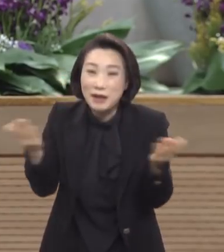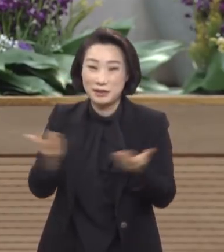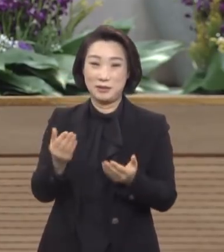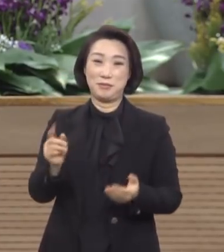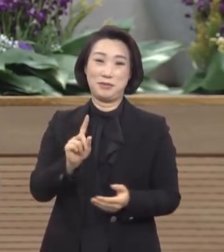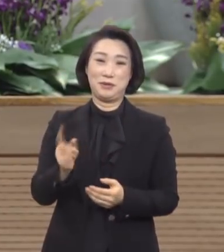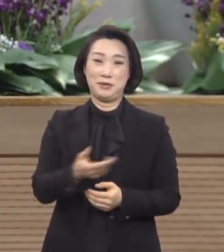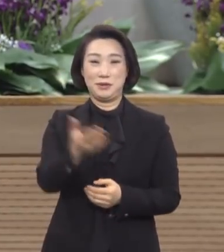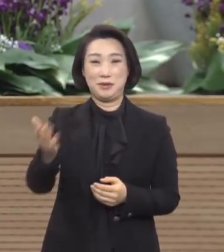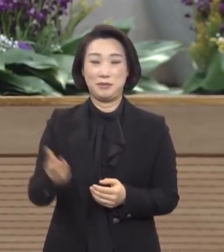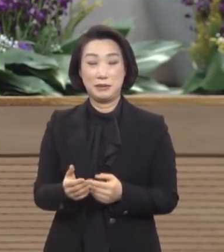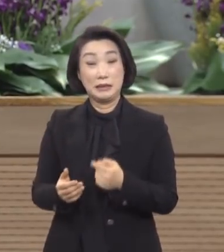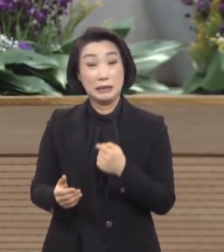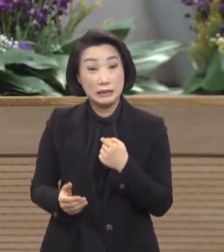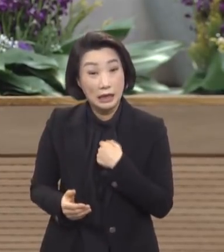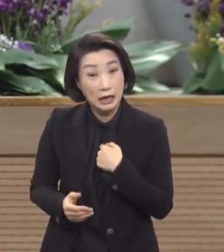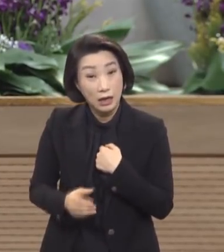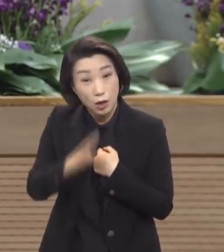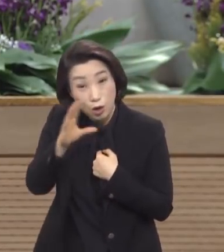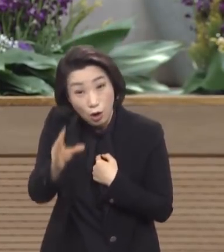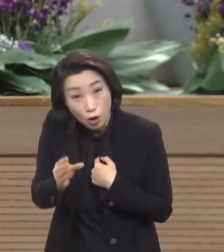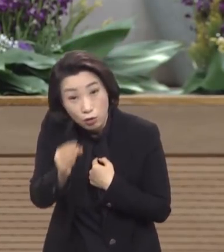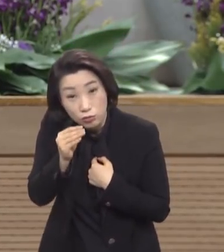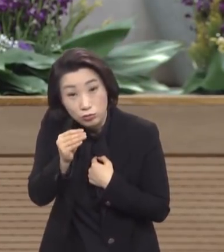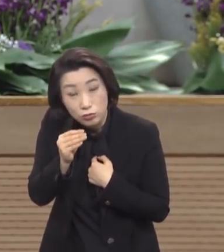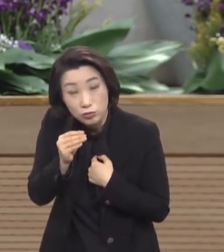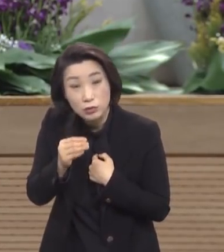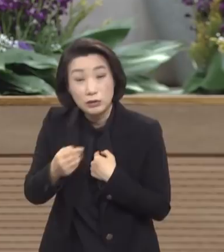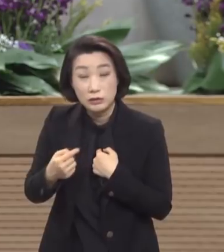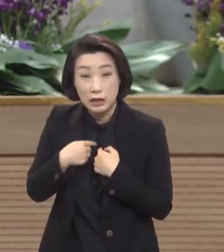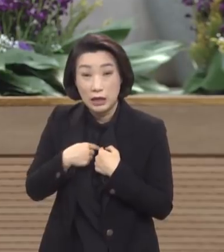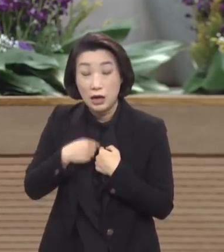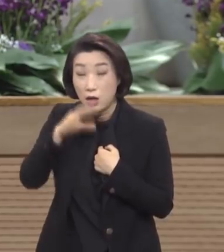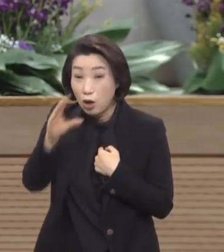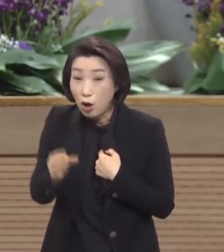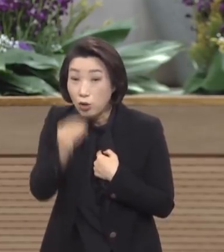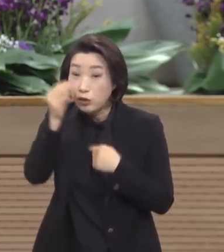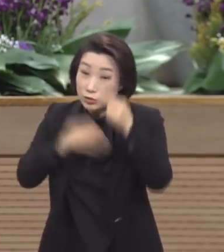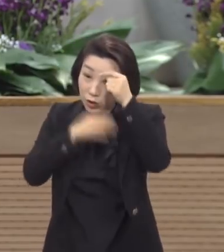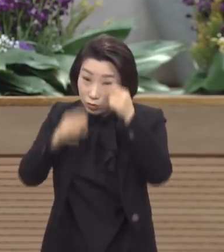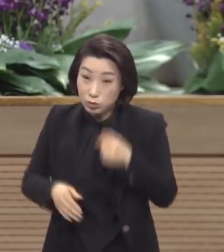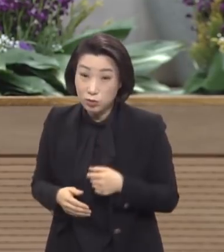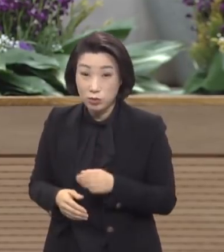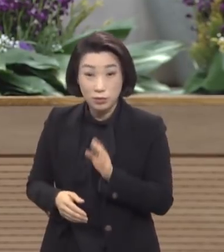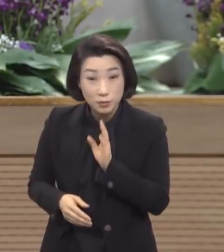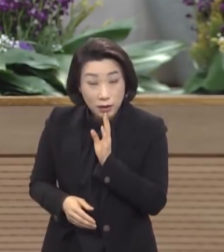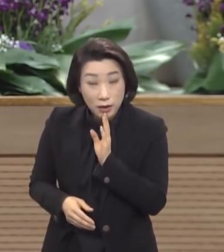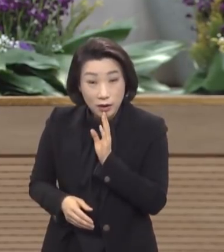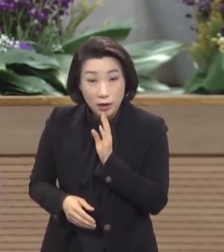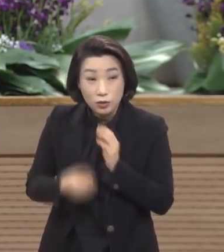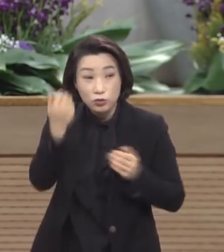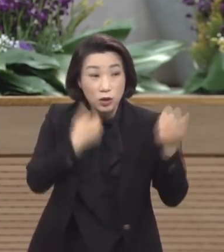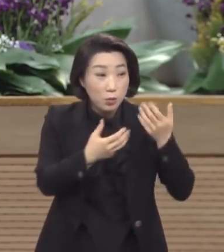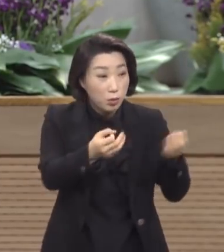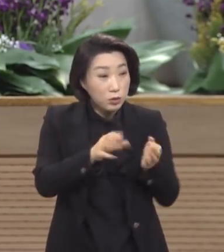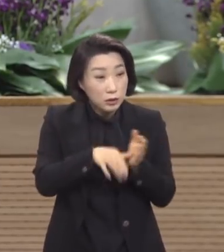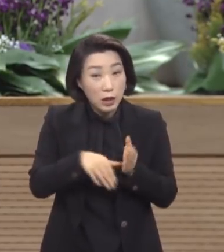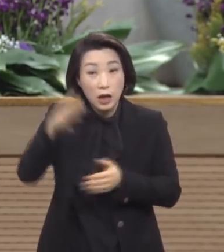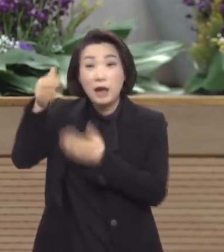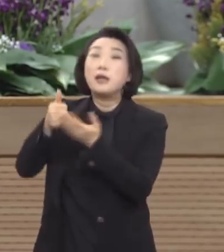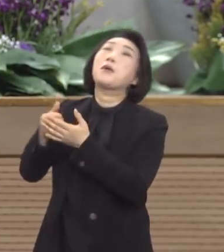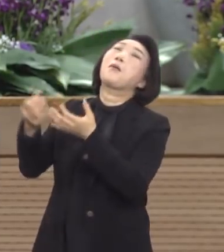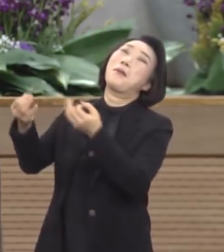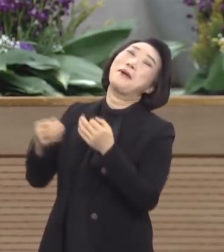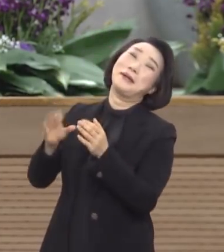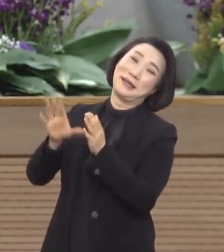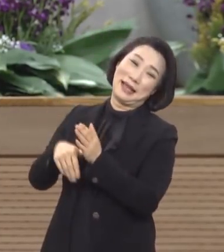뭐냐? 네가 거룩하냐? 네가 거룩한 성도냐? 누가 볼 때? 하나님이